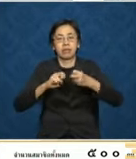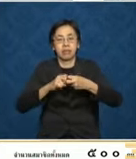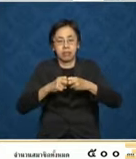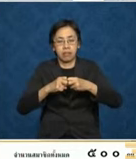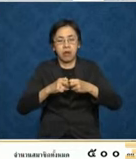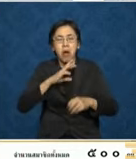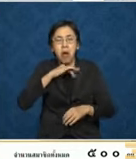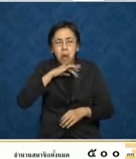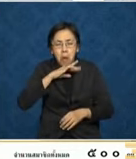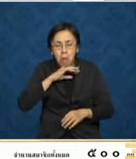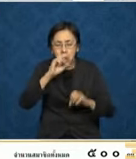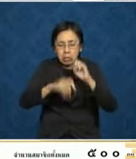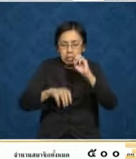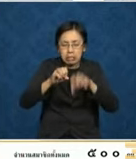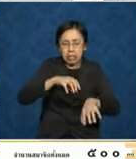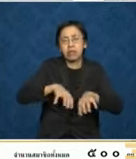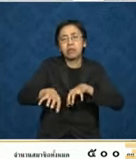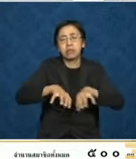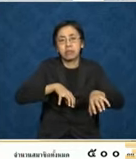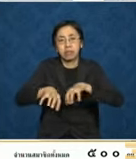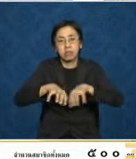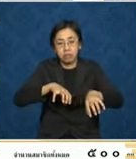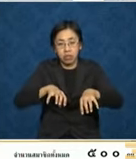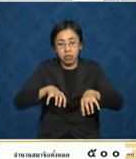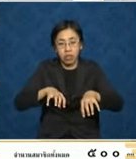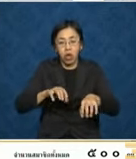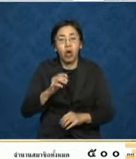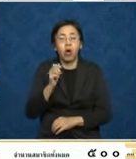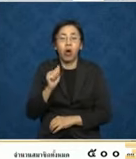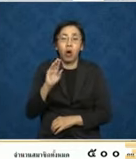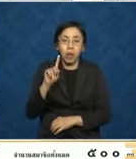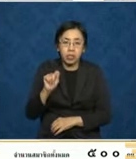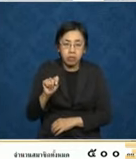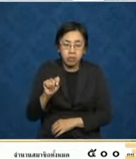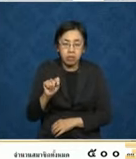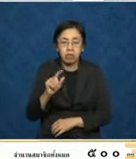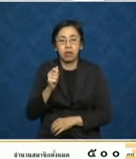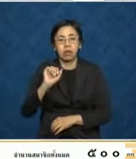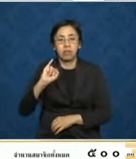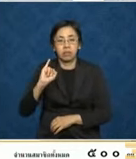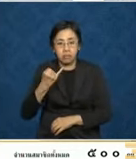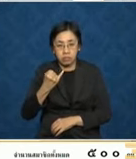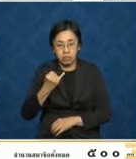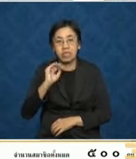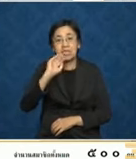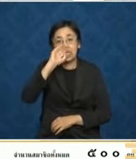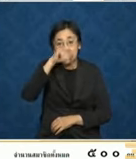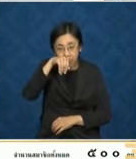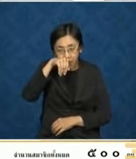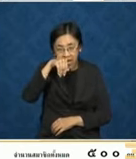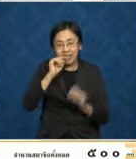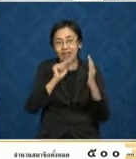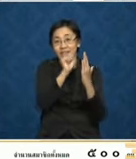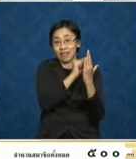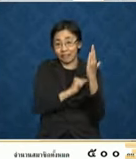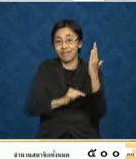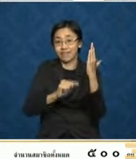หารจัดการขยะขององค์กรปกครองส่วนท้องถิ่นนะคะท่านประธ